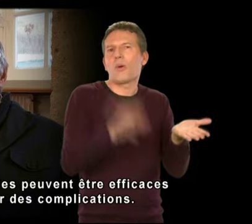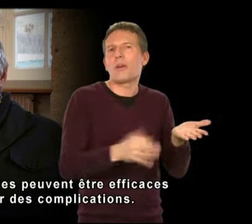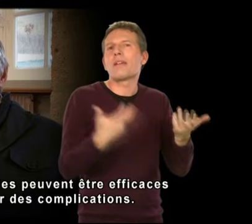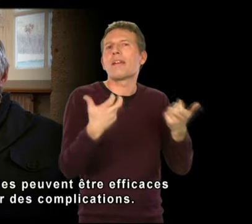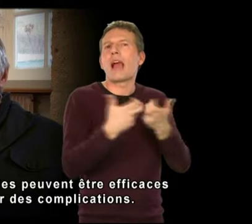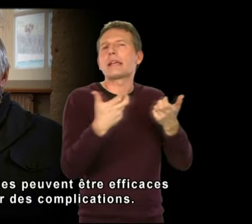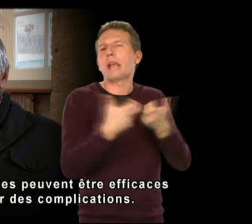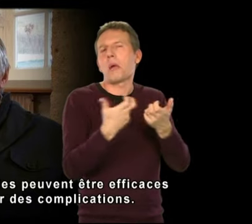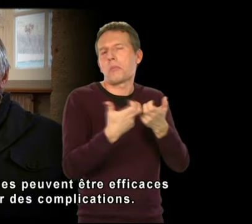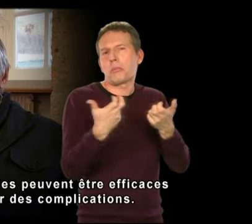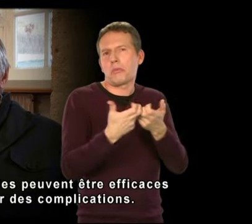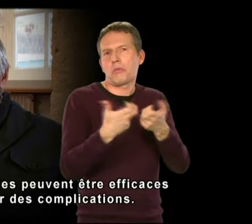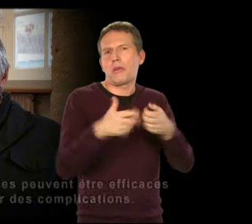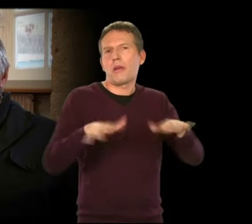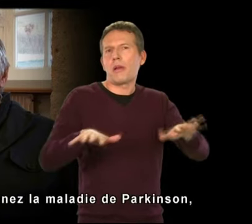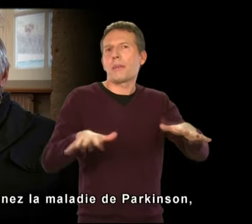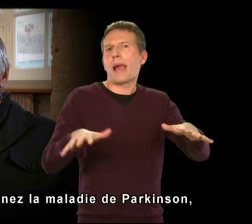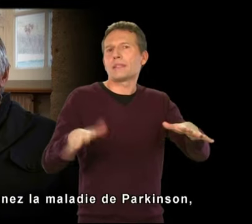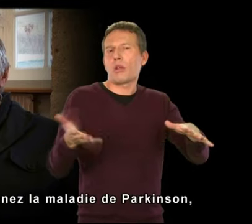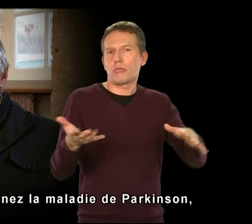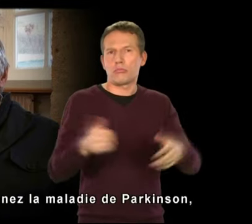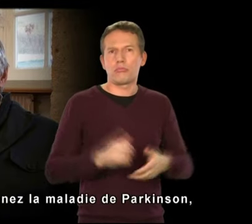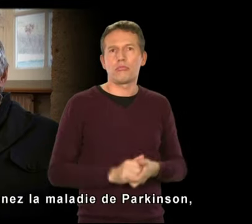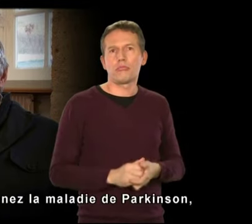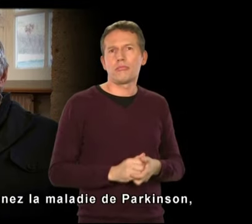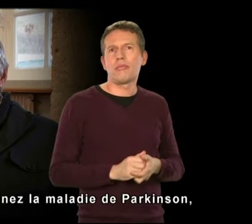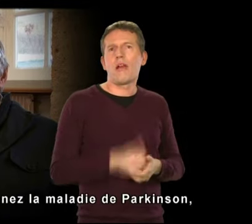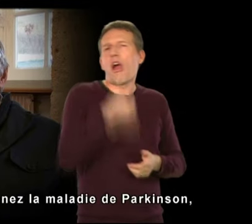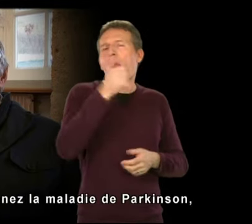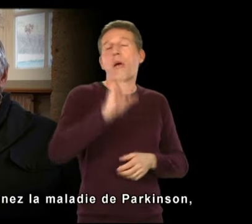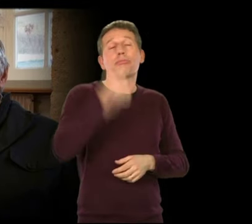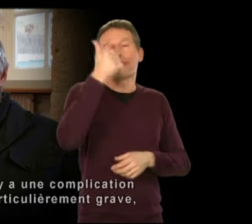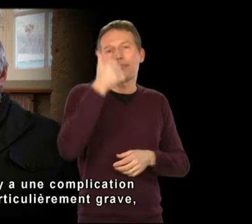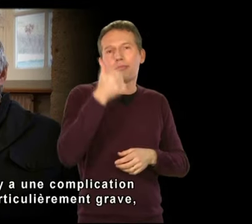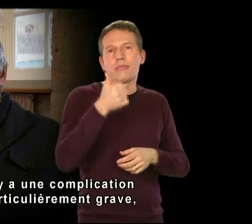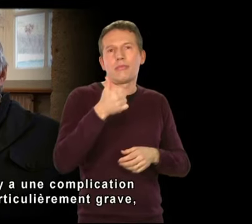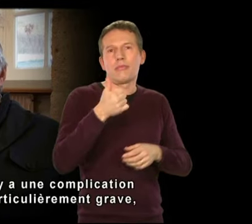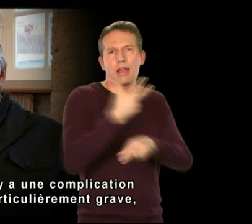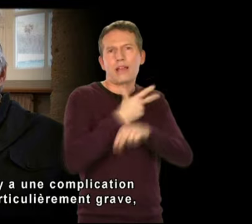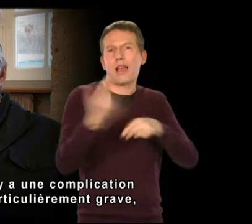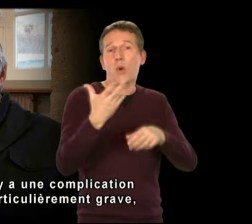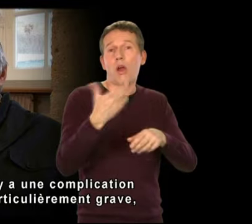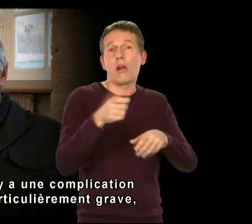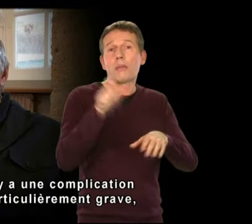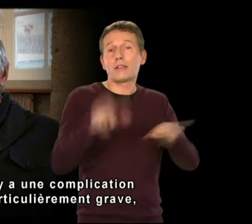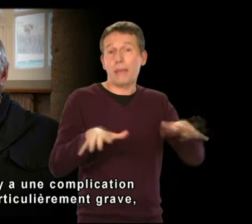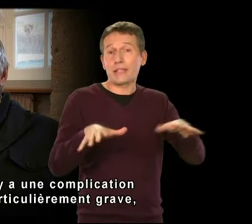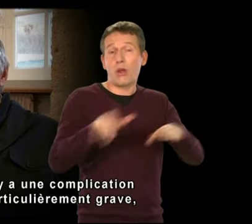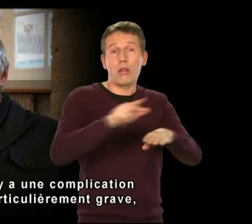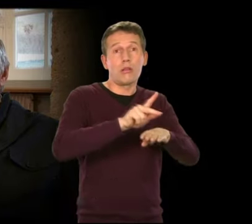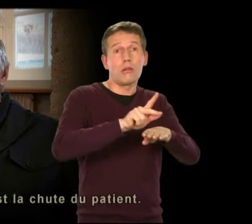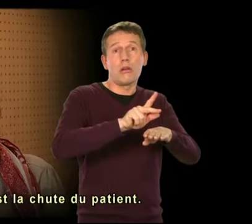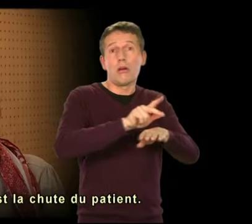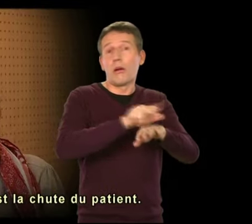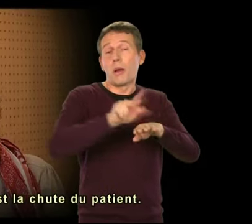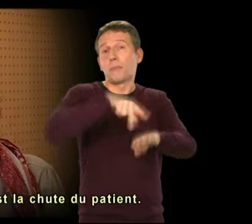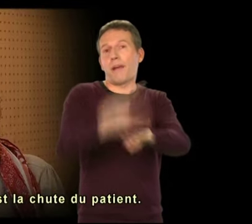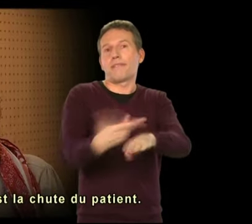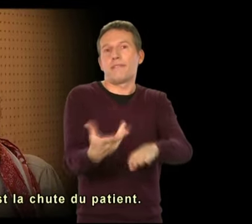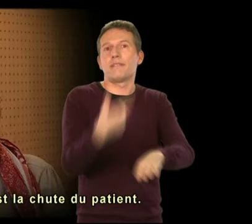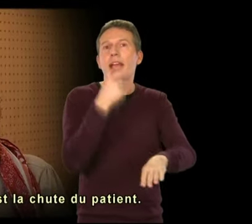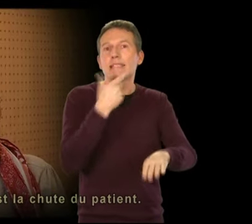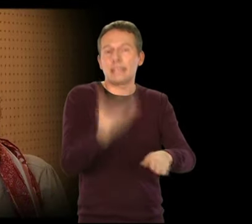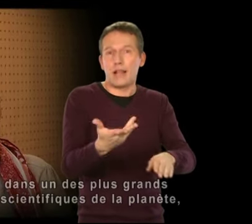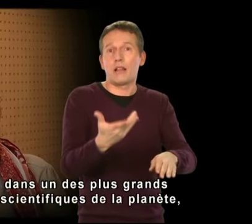être efficaces sur des complications. Si vous prenez la maladie de Parkinson, il y a une complication qui est particulièrement grave, c'est la chute